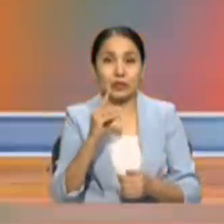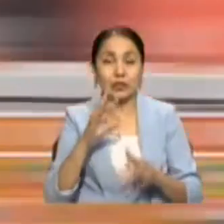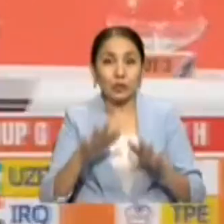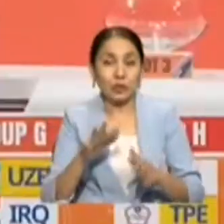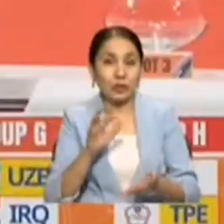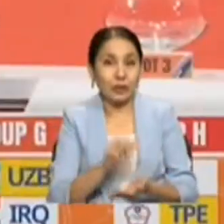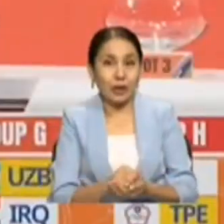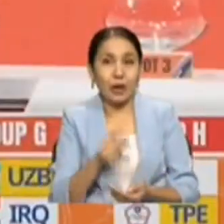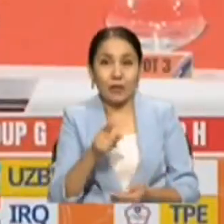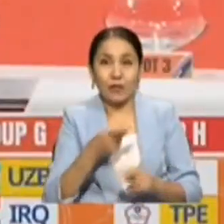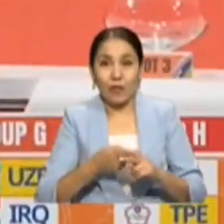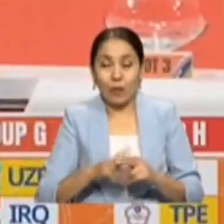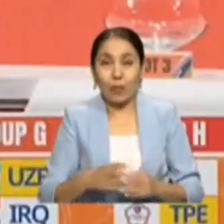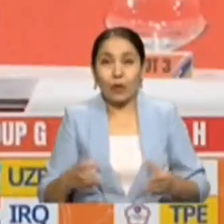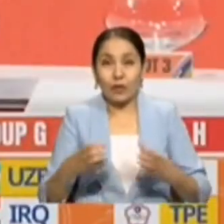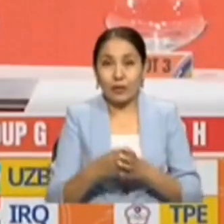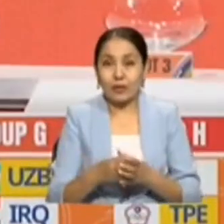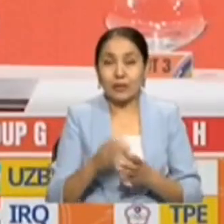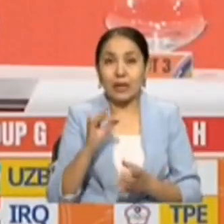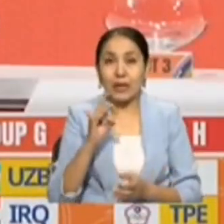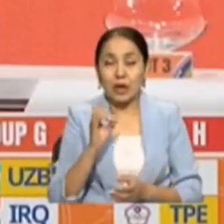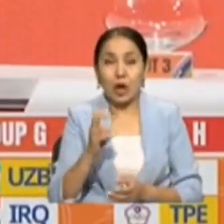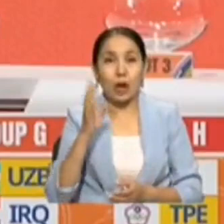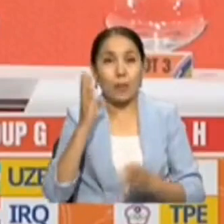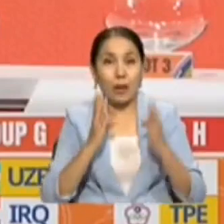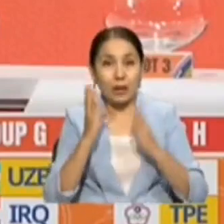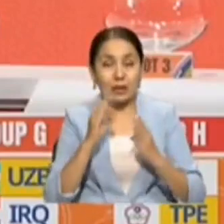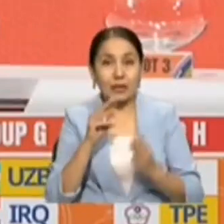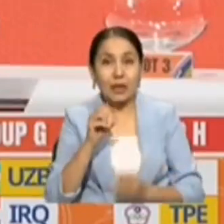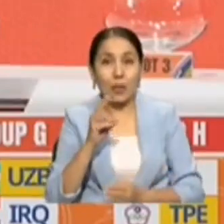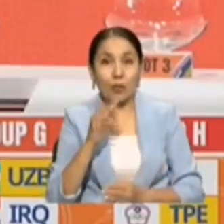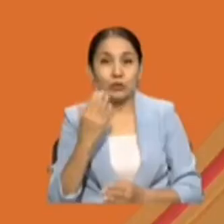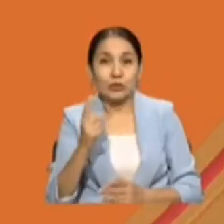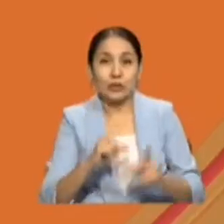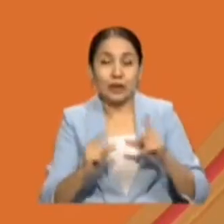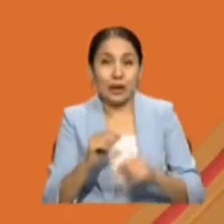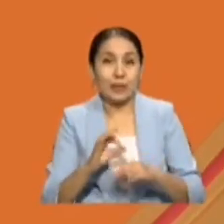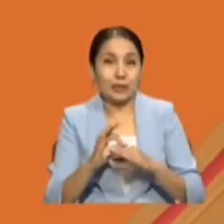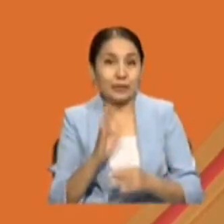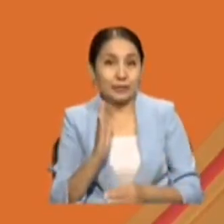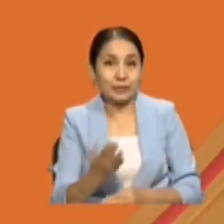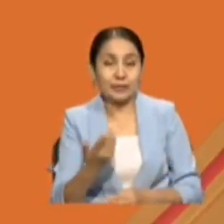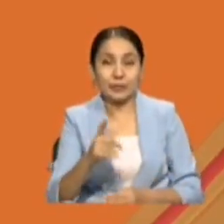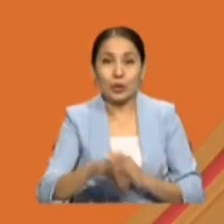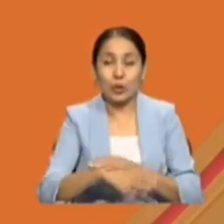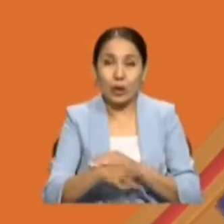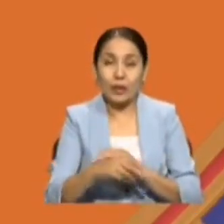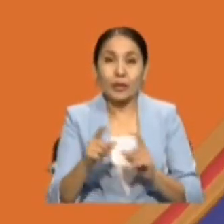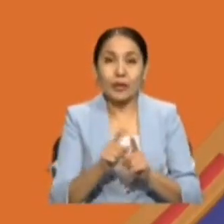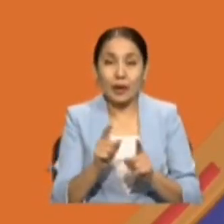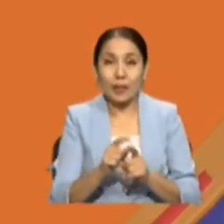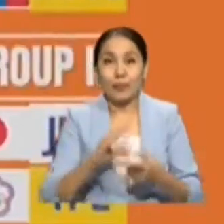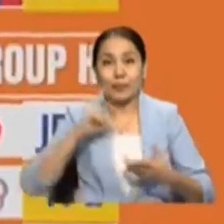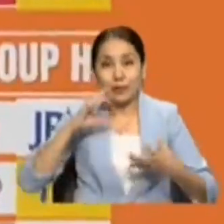oldi. Ushbu kvartetda jamoamizga Iroq, Malayziya va Kamboja termalari raqiblik qiladigan bo'ldi. Qur'aning qolgan natijalari